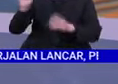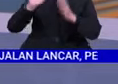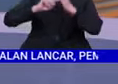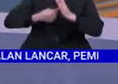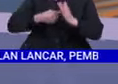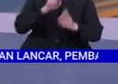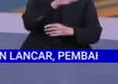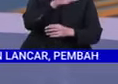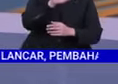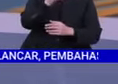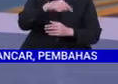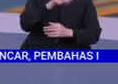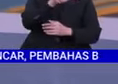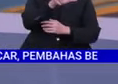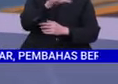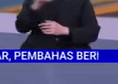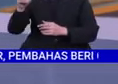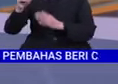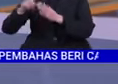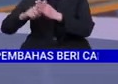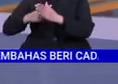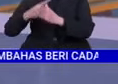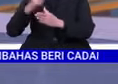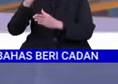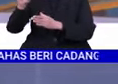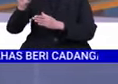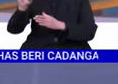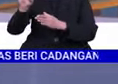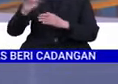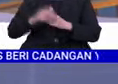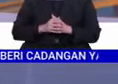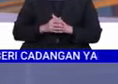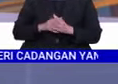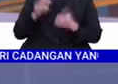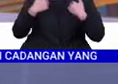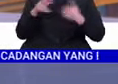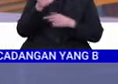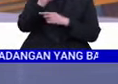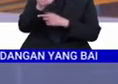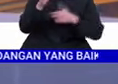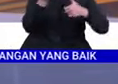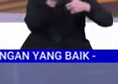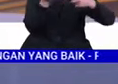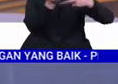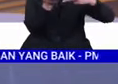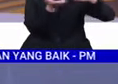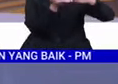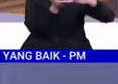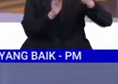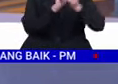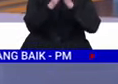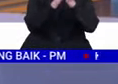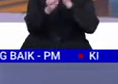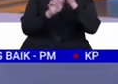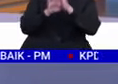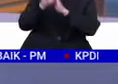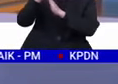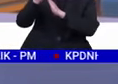bermula 25 macet sehingga ongkos depan kejohanan itu akan diadakan dalam tiga ciri melibatkan sukan pembangunan